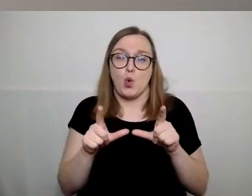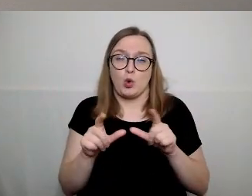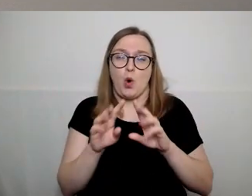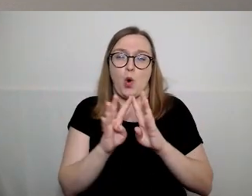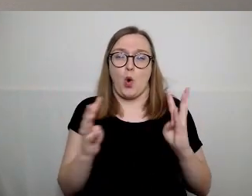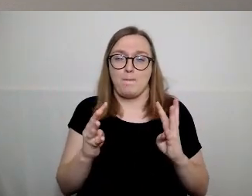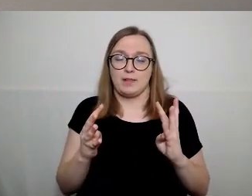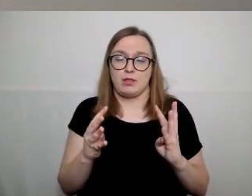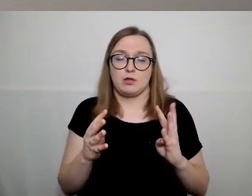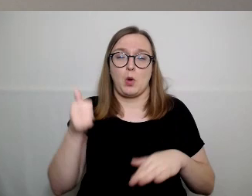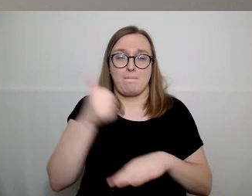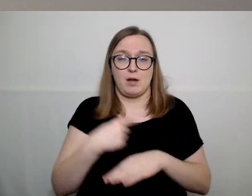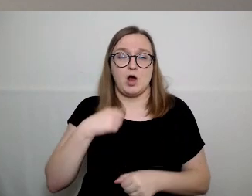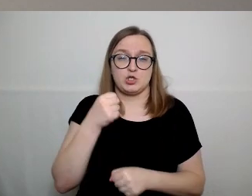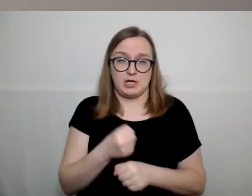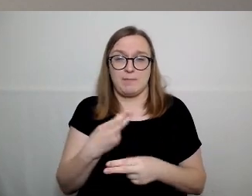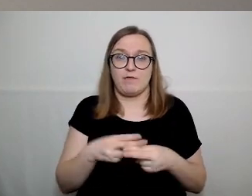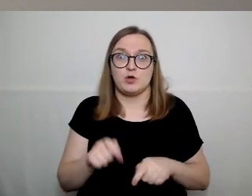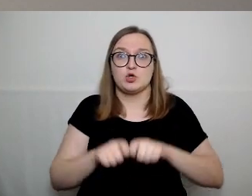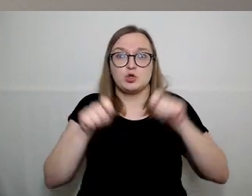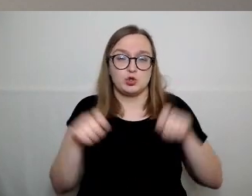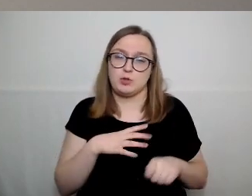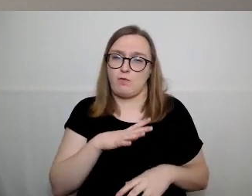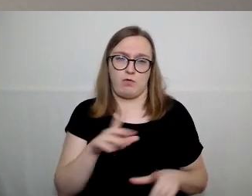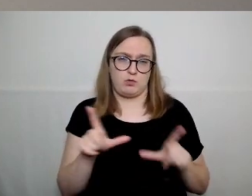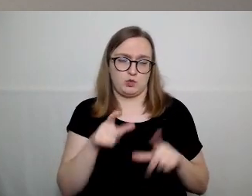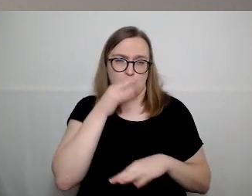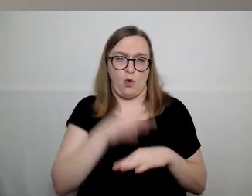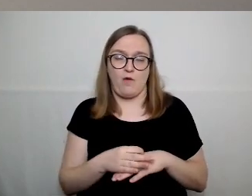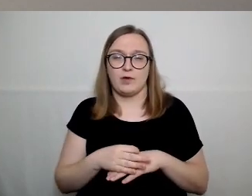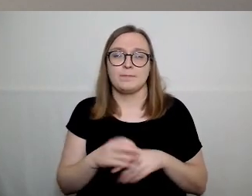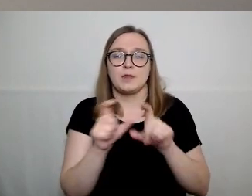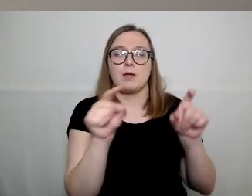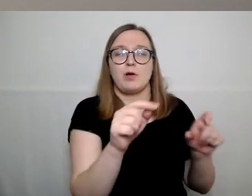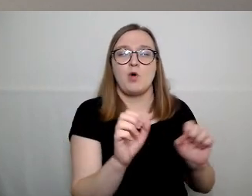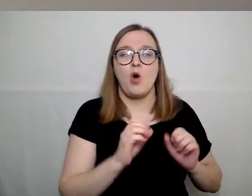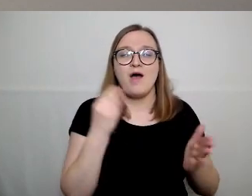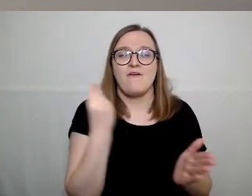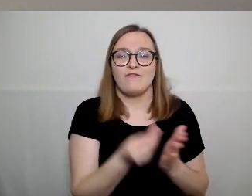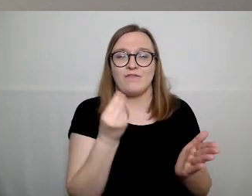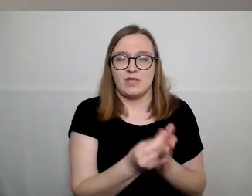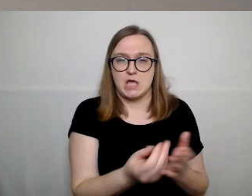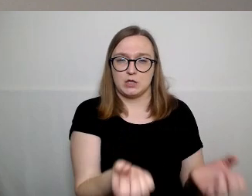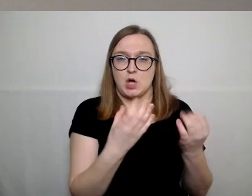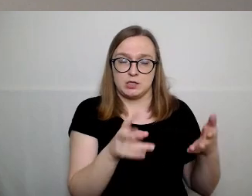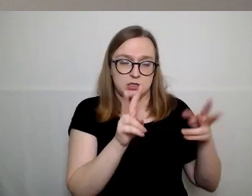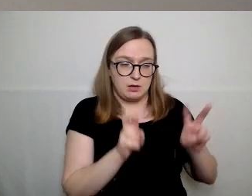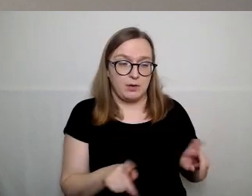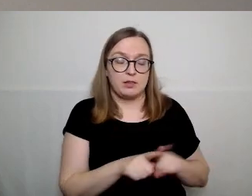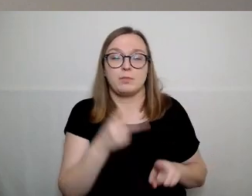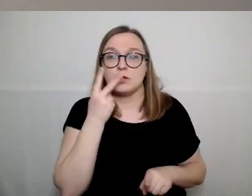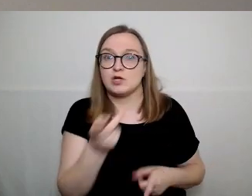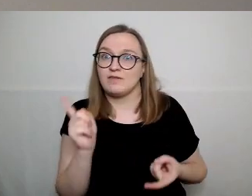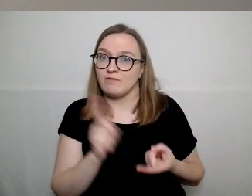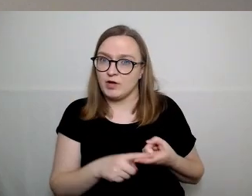pirmutinis darbas buvo išanalizuoti ne tik finansinės šitų įmonių ataskaitas, bet ir ekonominę naudą. Ir pastebėjau